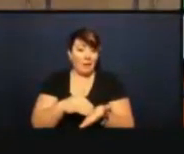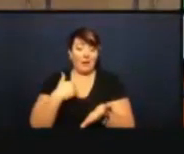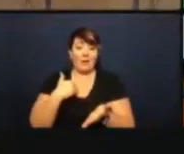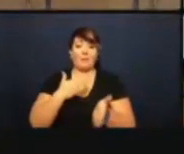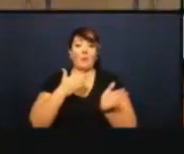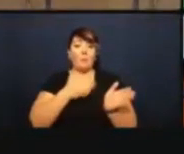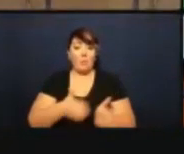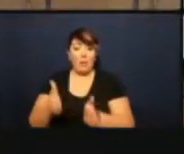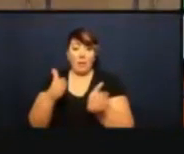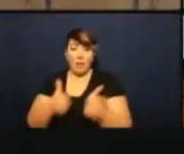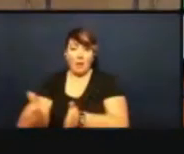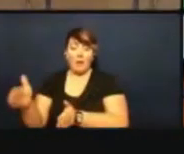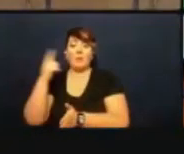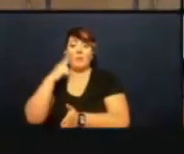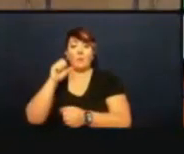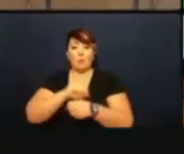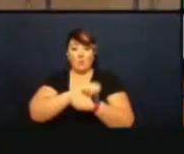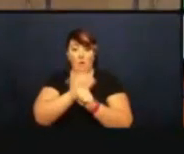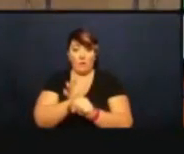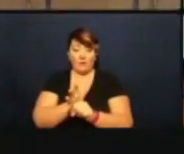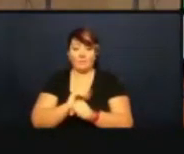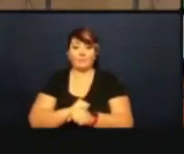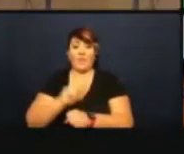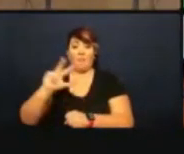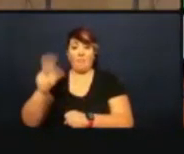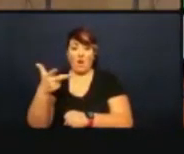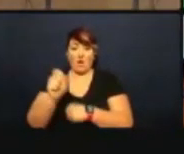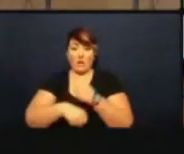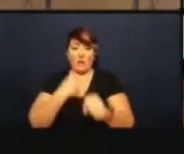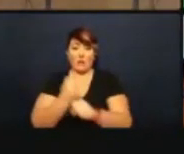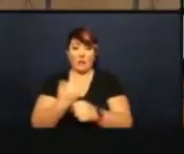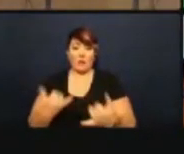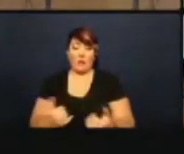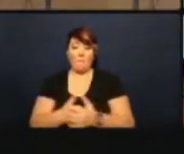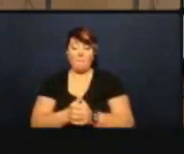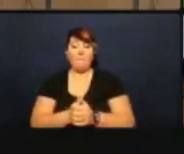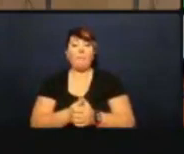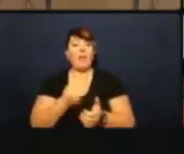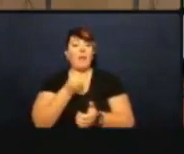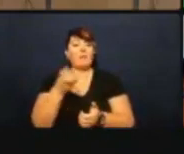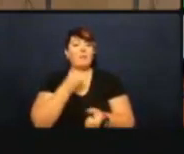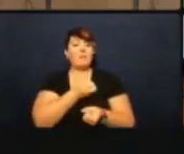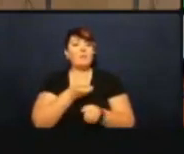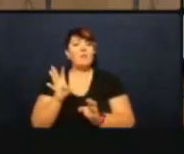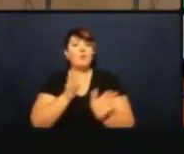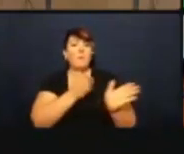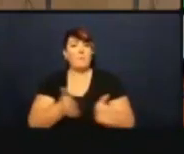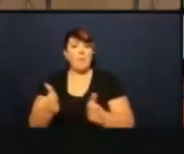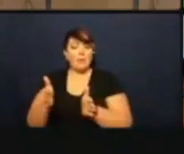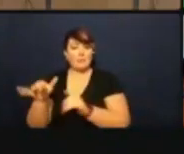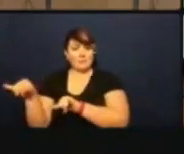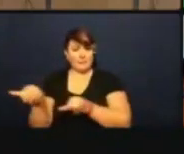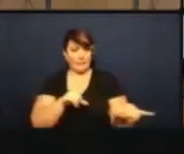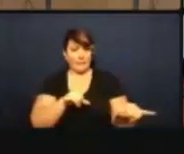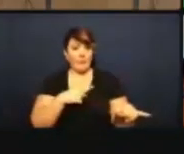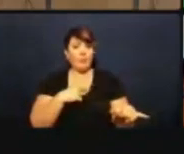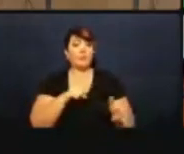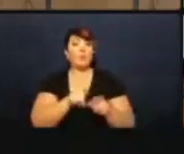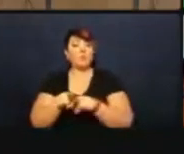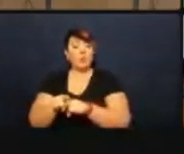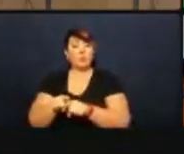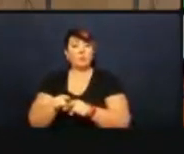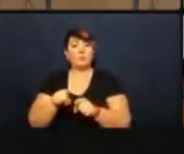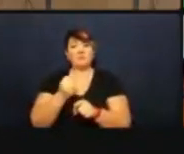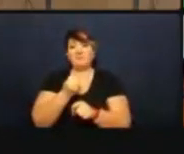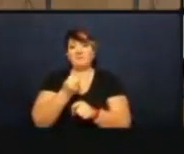2022-2023. Tunakidhia hitaji hili kwa rasilimali zote tulizonazo. Kuna mikakati ambayo itabakia kuwa vile